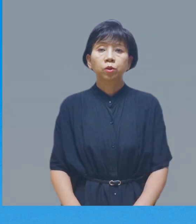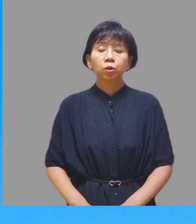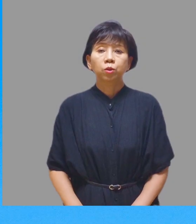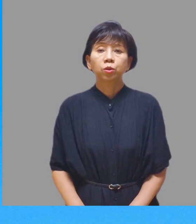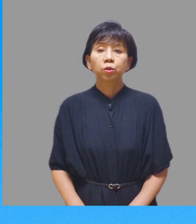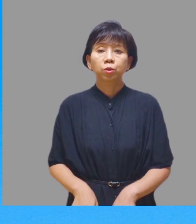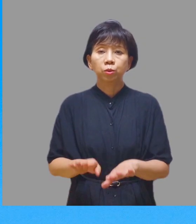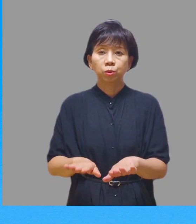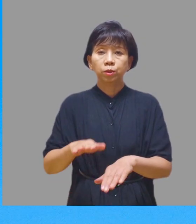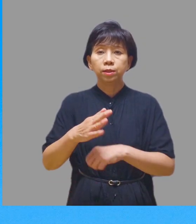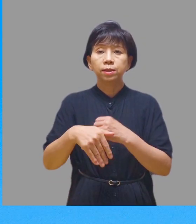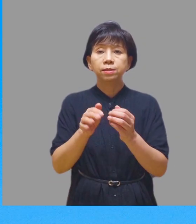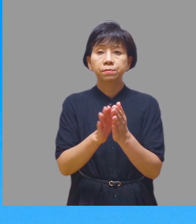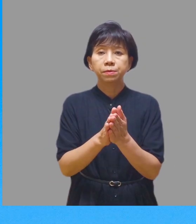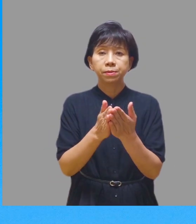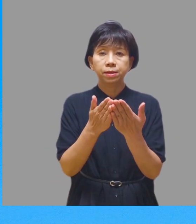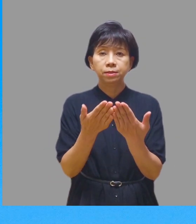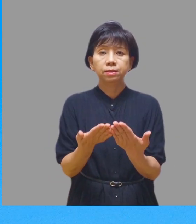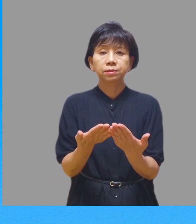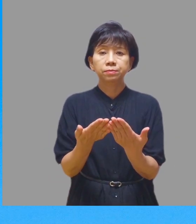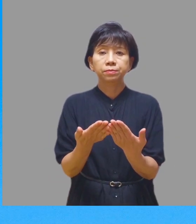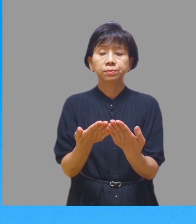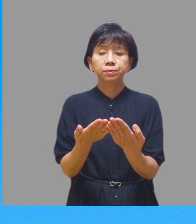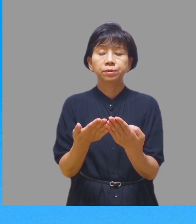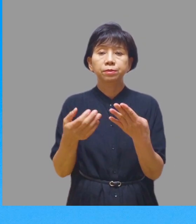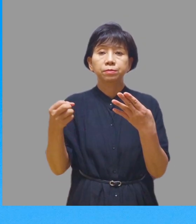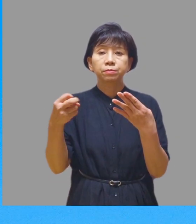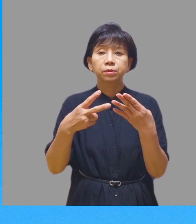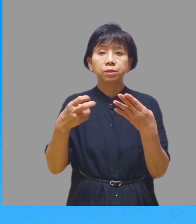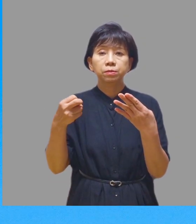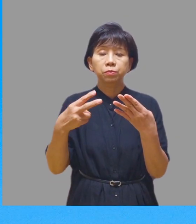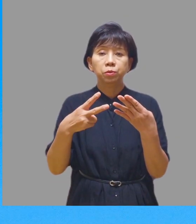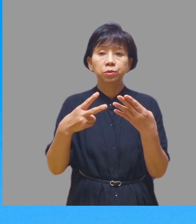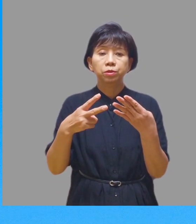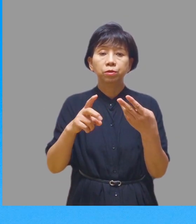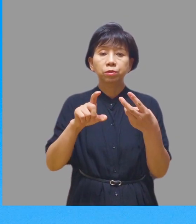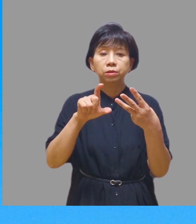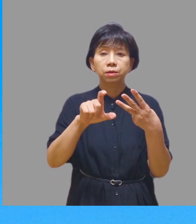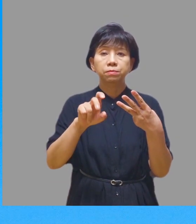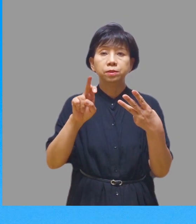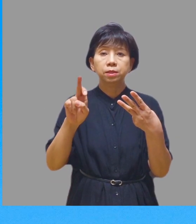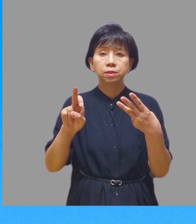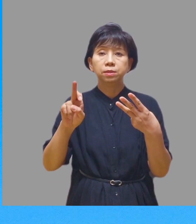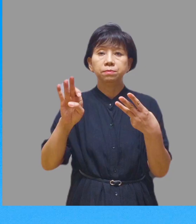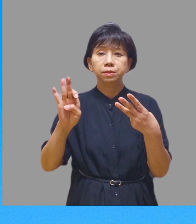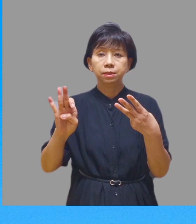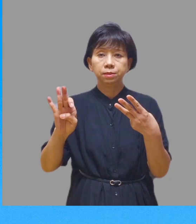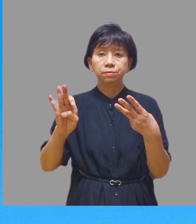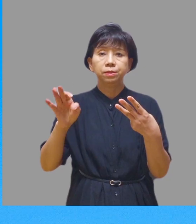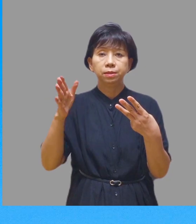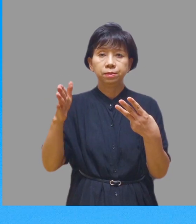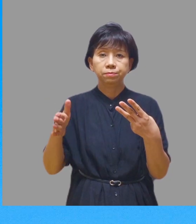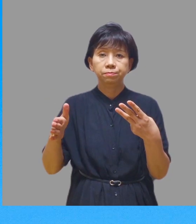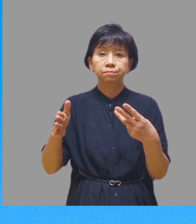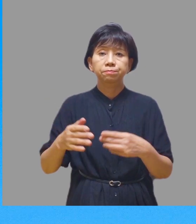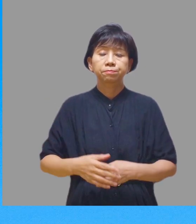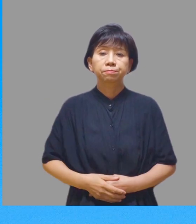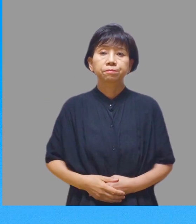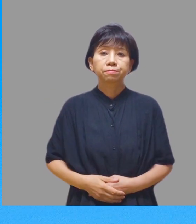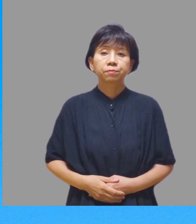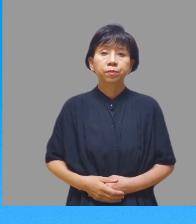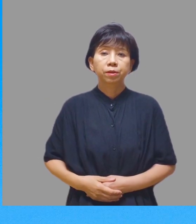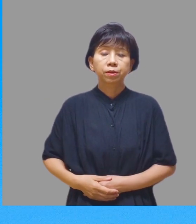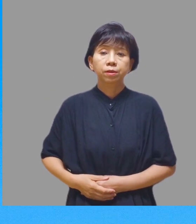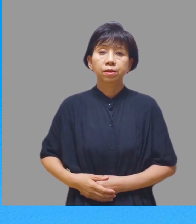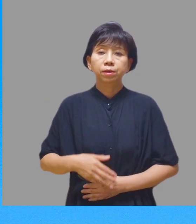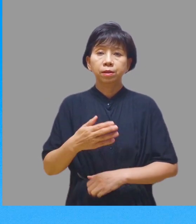은혜 받으실 하나님의 말씀 같이 보겠습니다. 빌립보서 3장 12절에서 14절 말씀입니다.